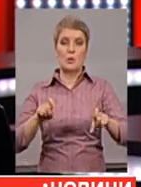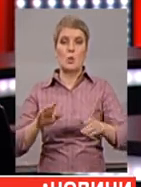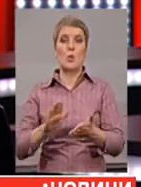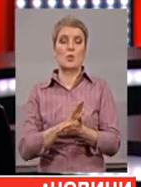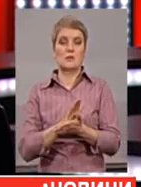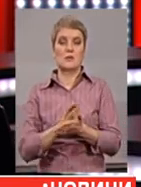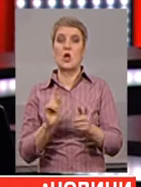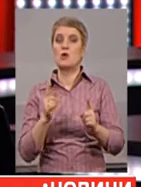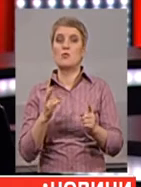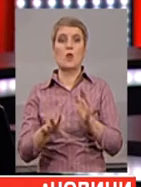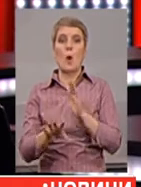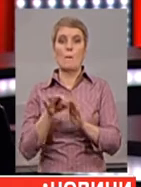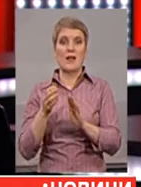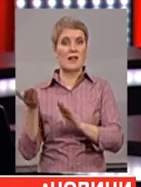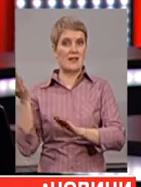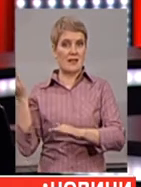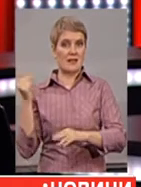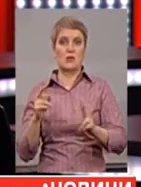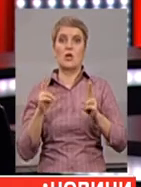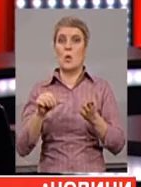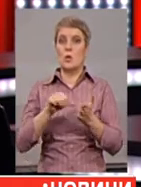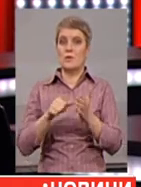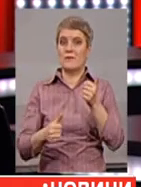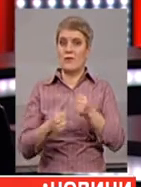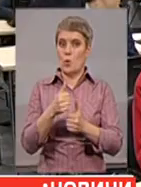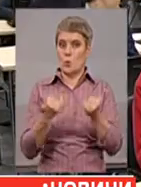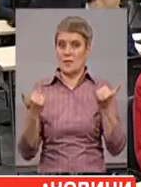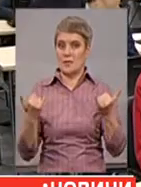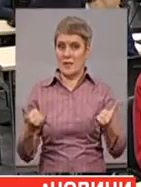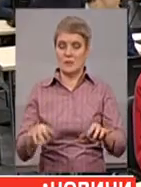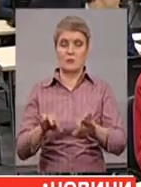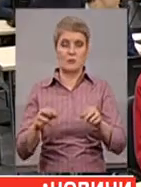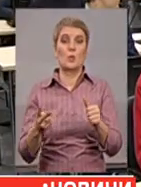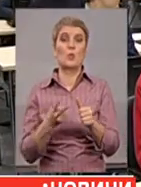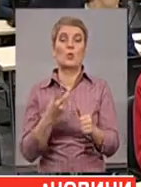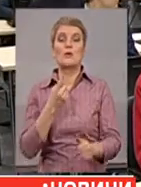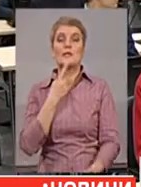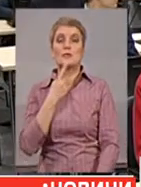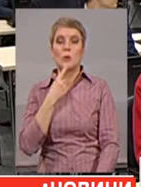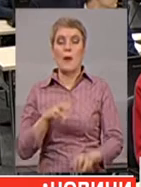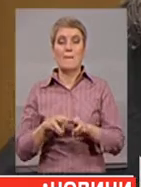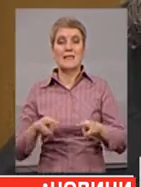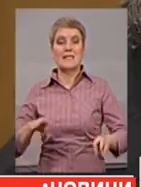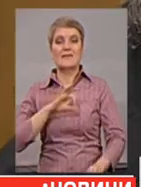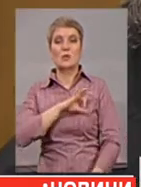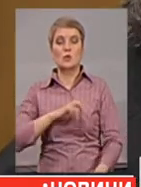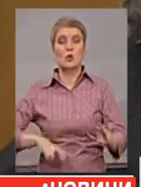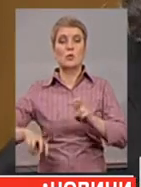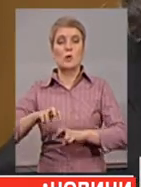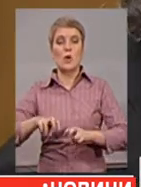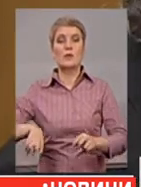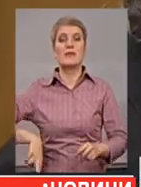та хто бере участь у ньому зараз, розкаже Олена Близнякова. Друга спроба. У Міністерстві юстиції знову почали шукати